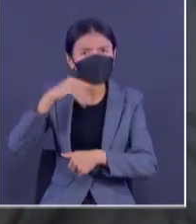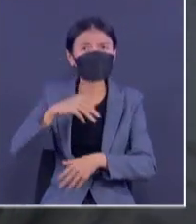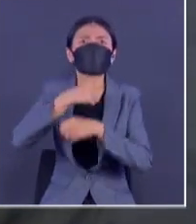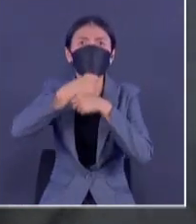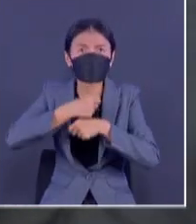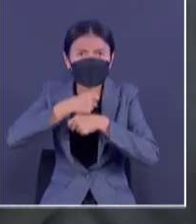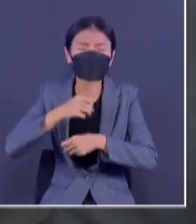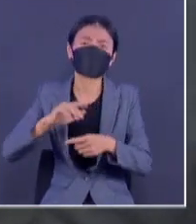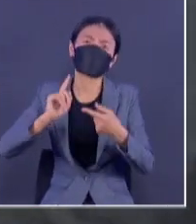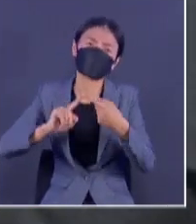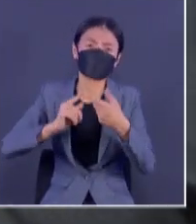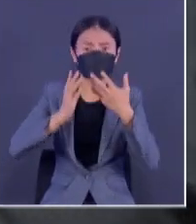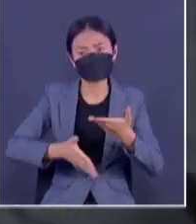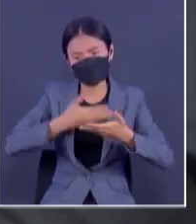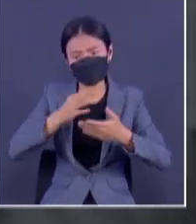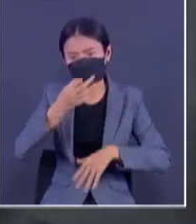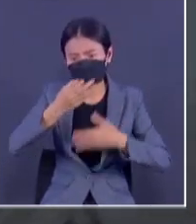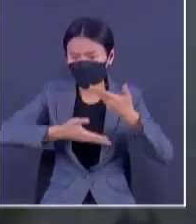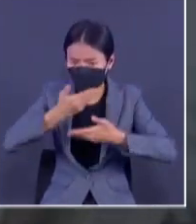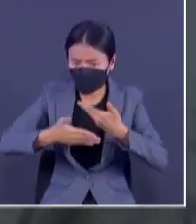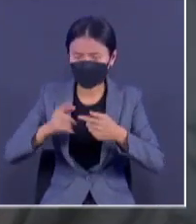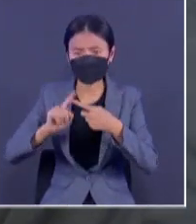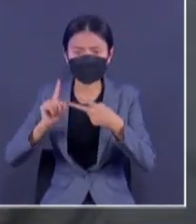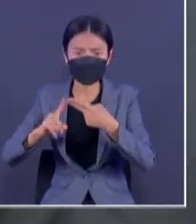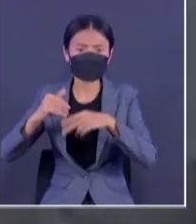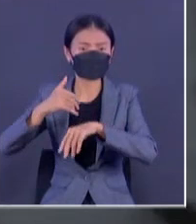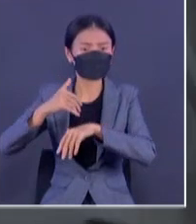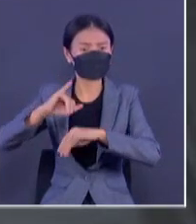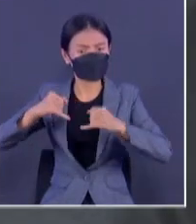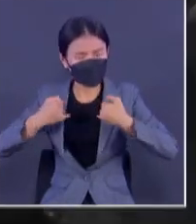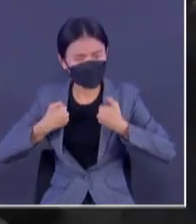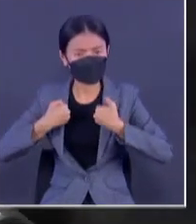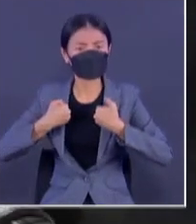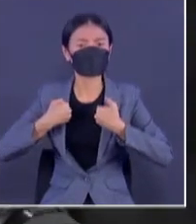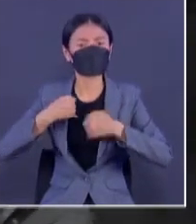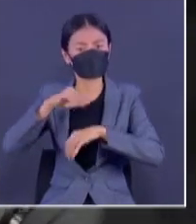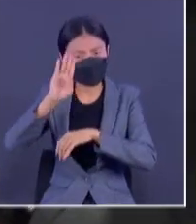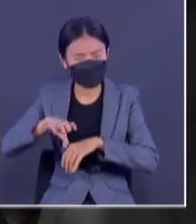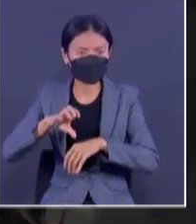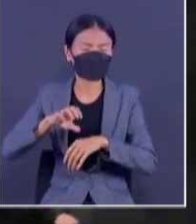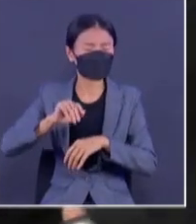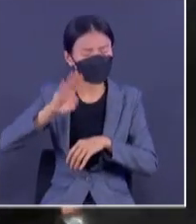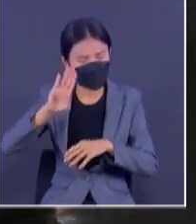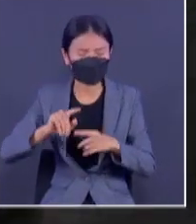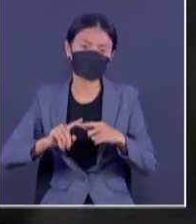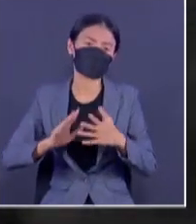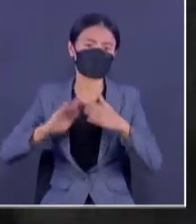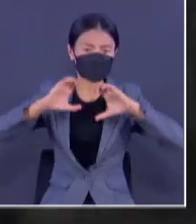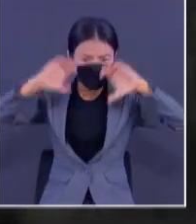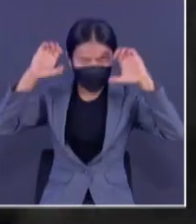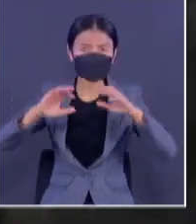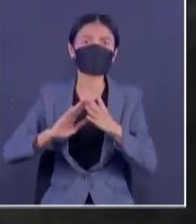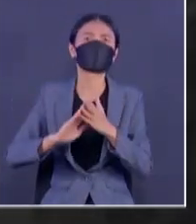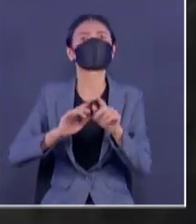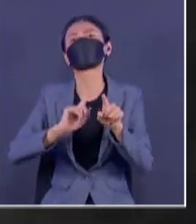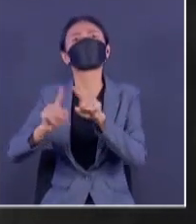ก็มีนักธุรกิจก็มีผู้รับเหมาก็มีข้าราชการบำนาญก็มีและที่สำคัญครับหล